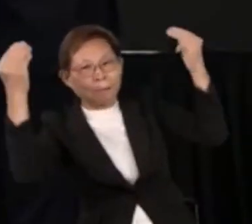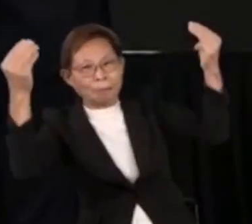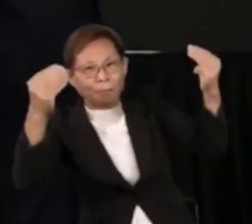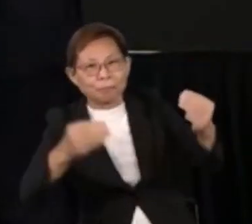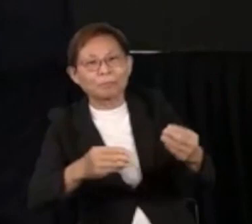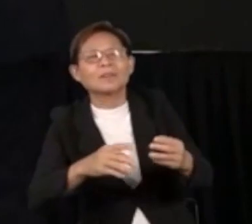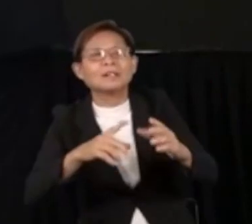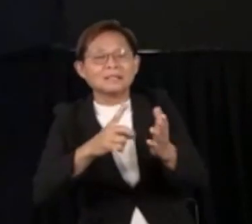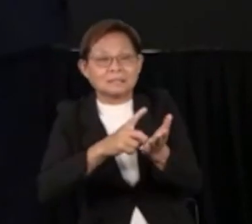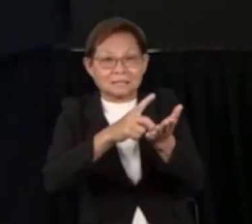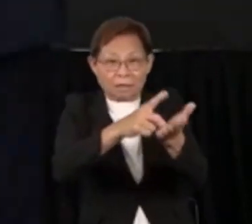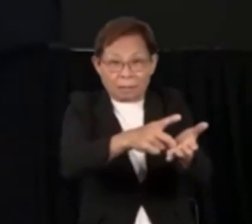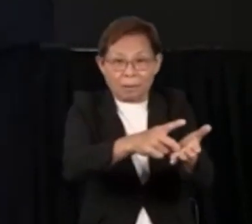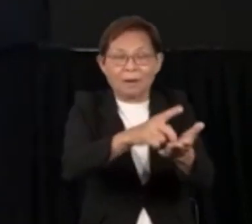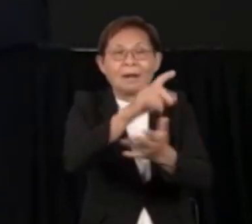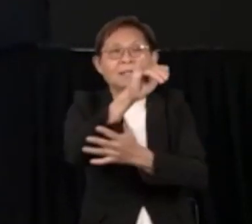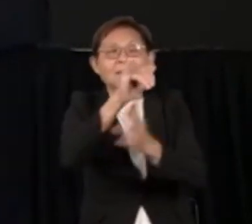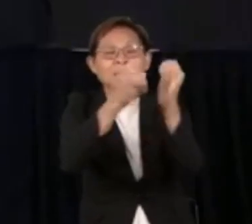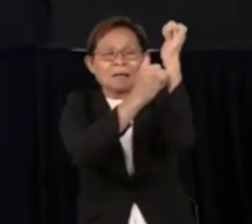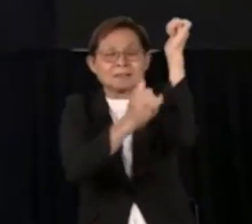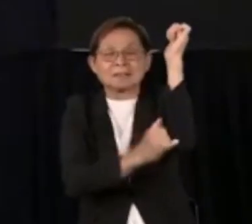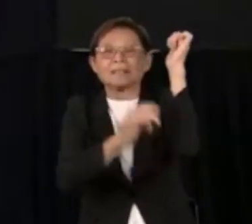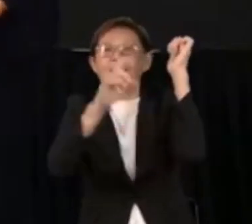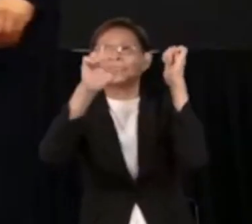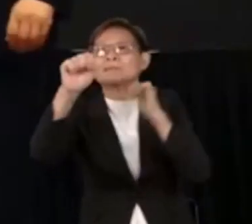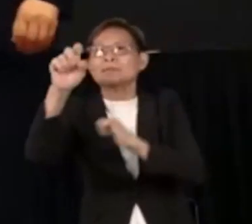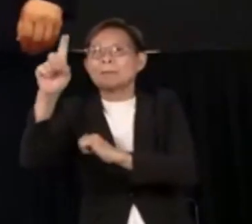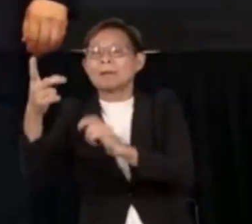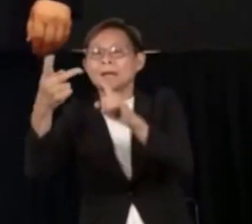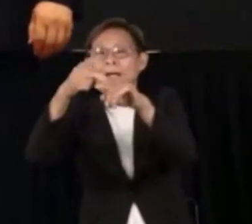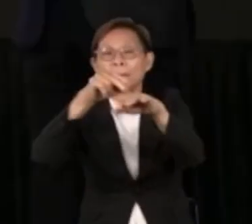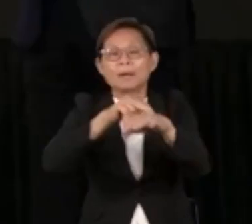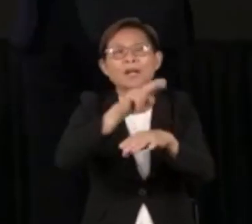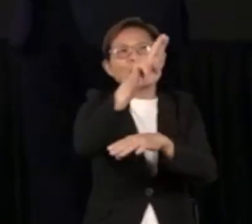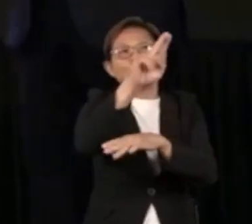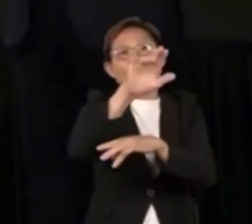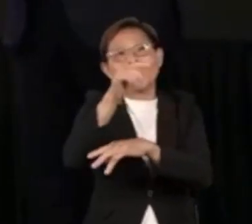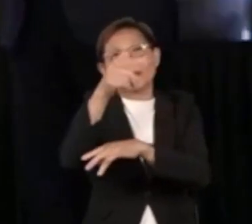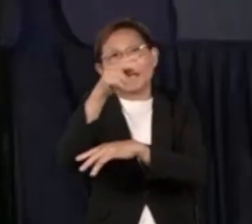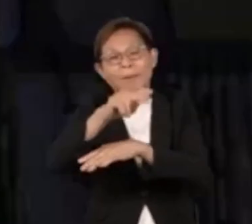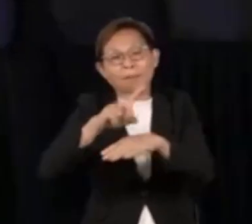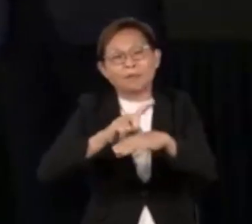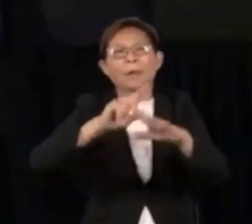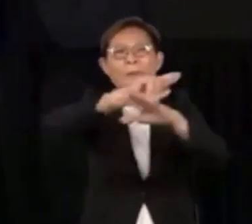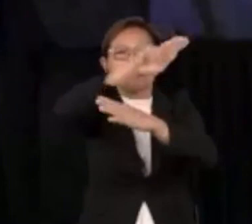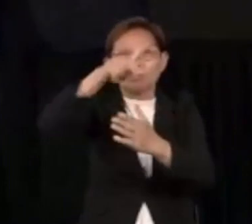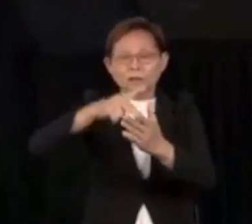daripada Yayasan Barbie kepada uam di pusat convention HP